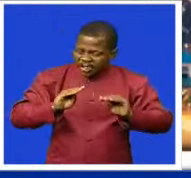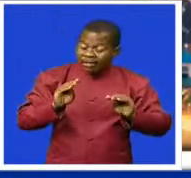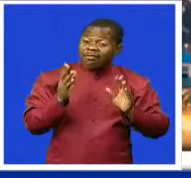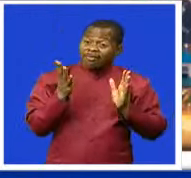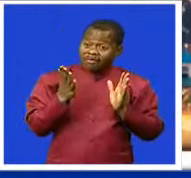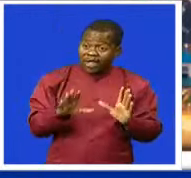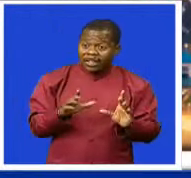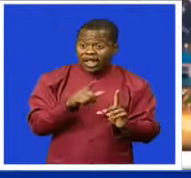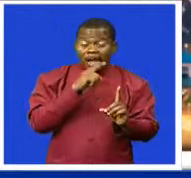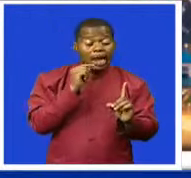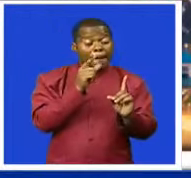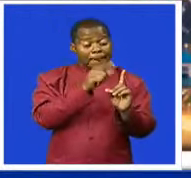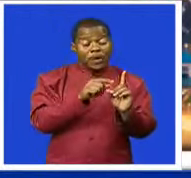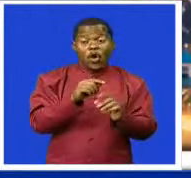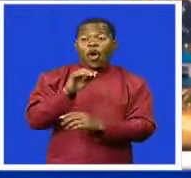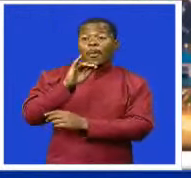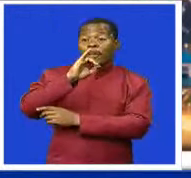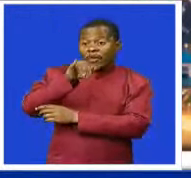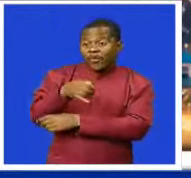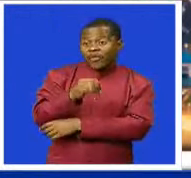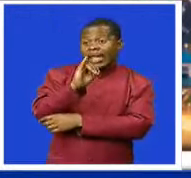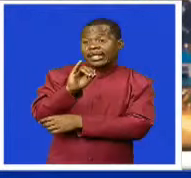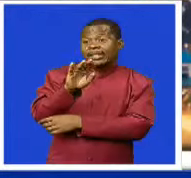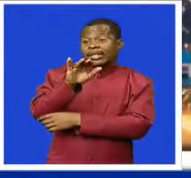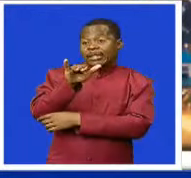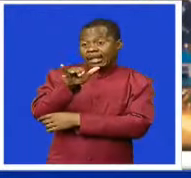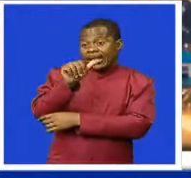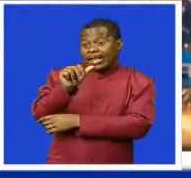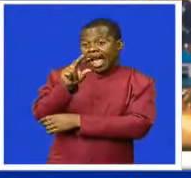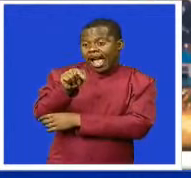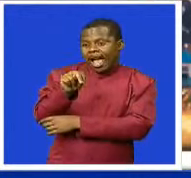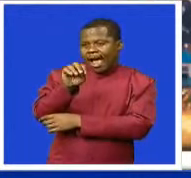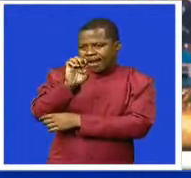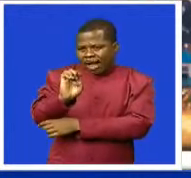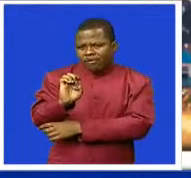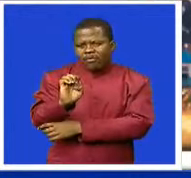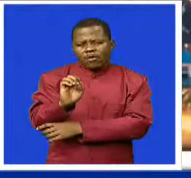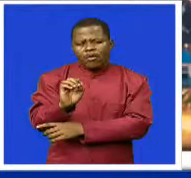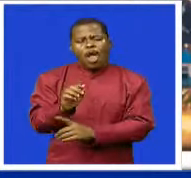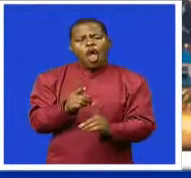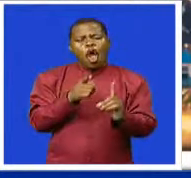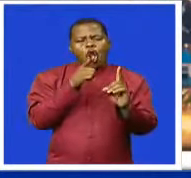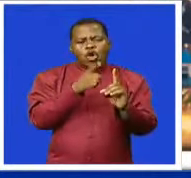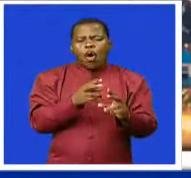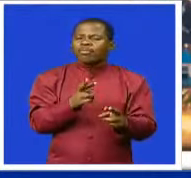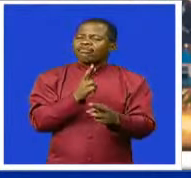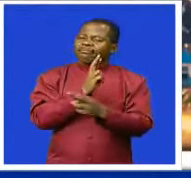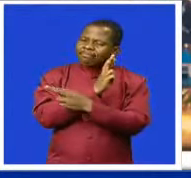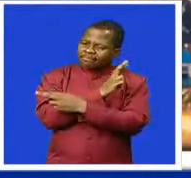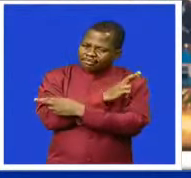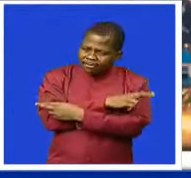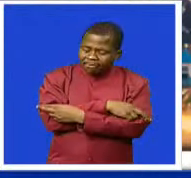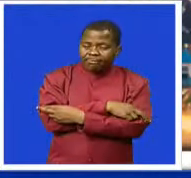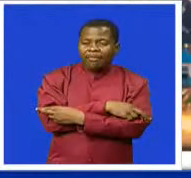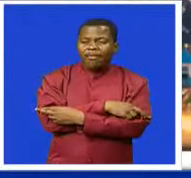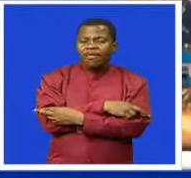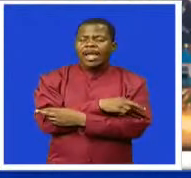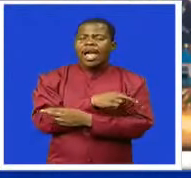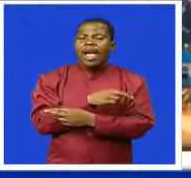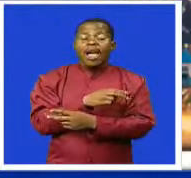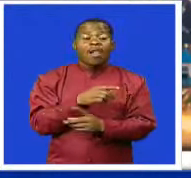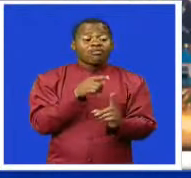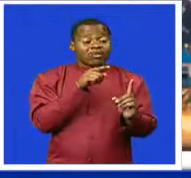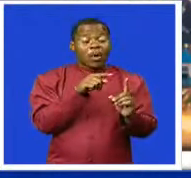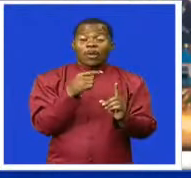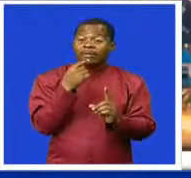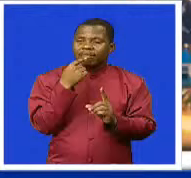Practicing Primary School sewuthethe umhlalaphansi. Lo thishela uthi kuhlonipha nekubeka nkulunkulu embili ngukona kumende